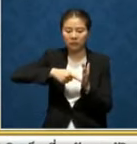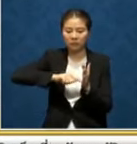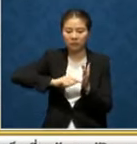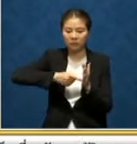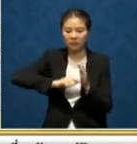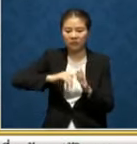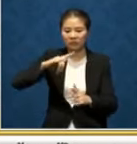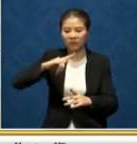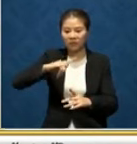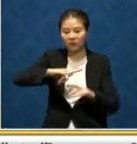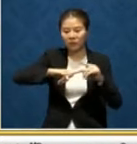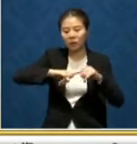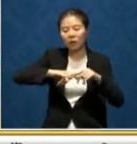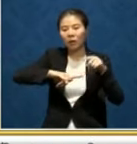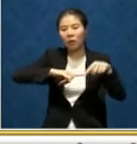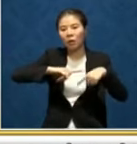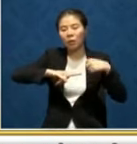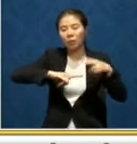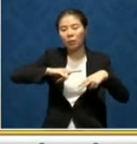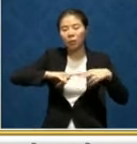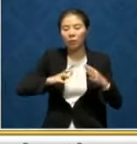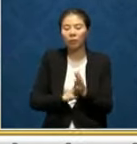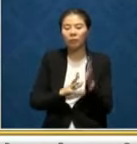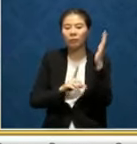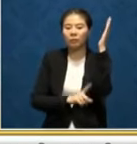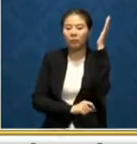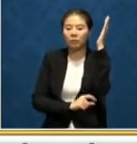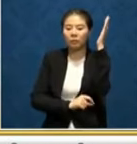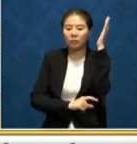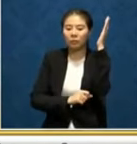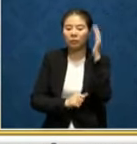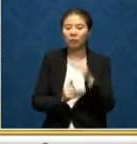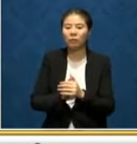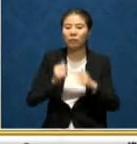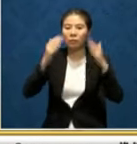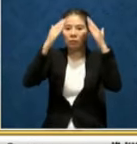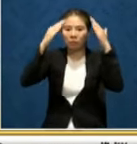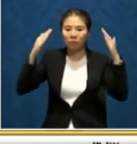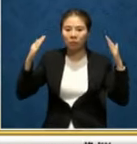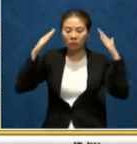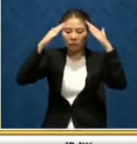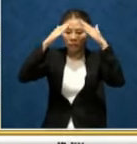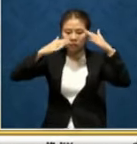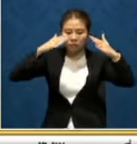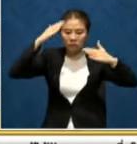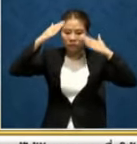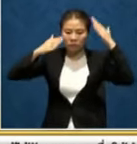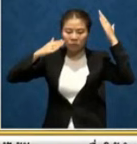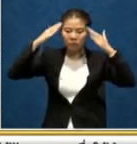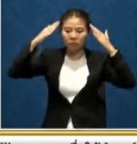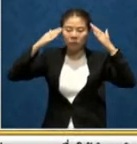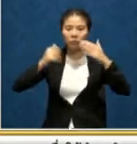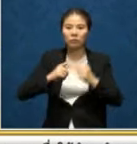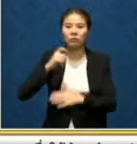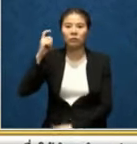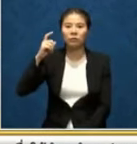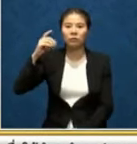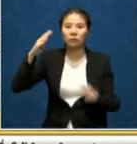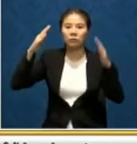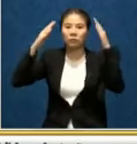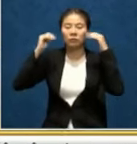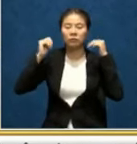ภูมิภาคของเรานะคะโดยเฉพาะสิงคโปร์อินโดนีเซียหรือว่าเวียดนามหรือมาเลเซียที่ต่างก็พัฒนาศูนย์ซ่อม